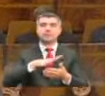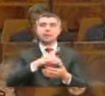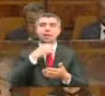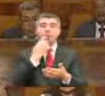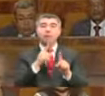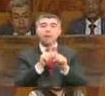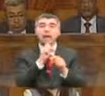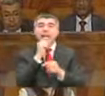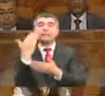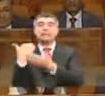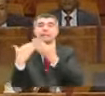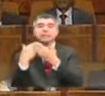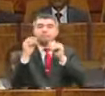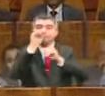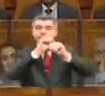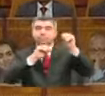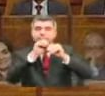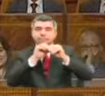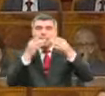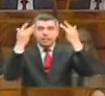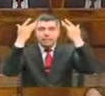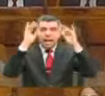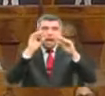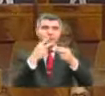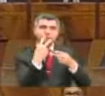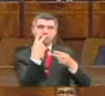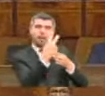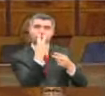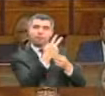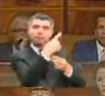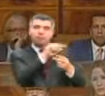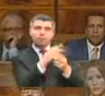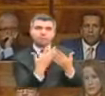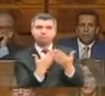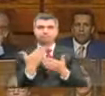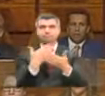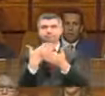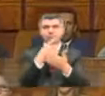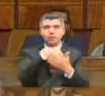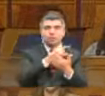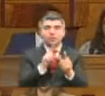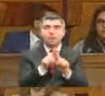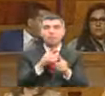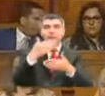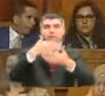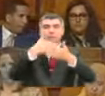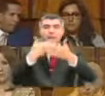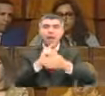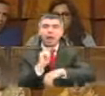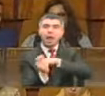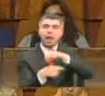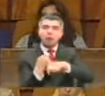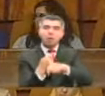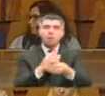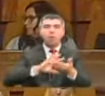والقصبات وأخرى تعنى بالمشاهد الطبيعية وتأطير التعمير والبناء بالعالم القروي عن